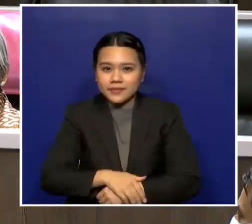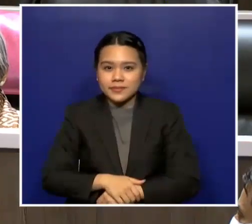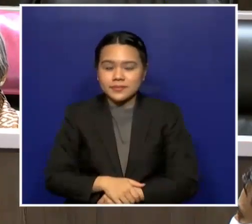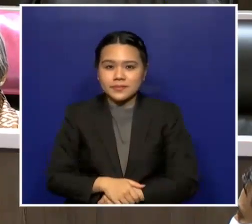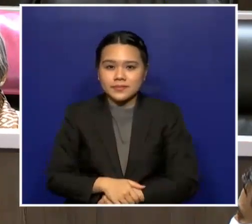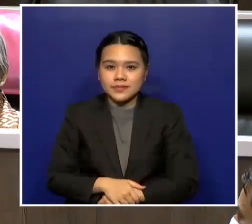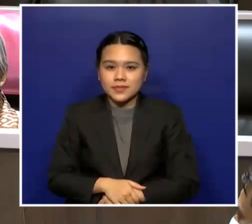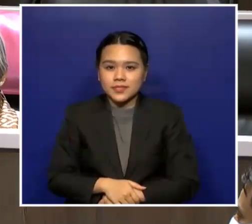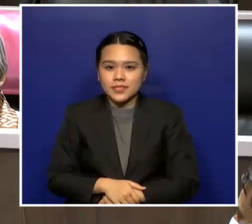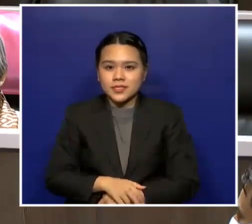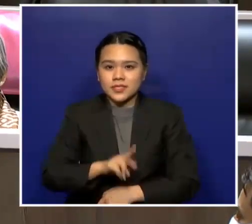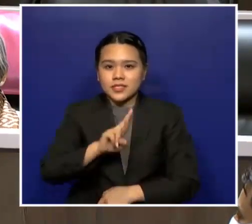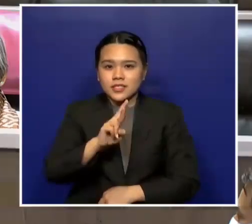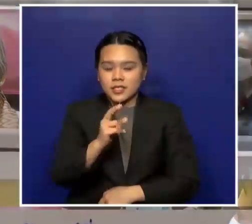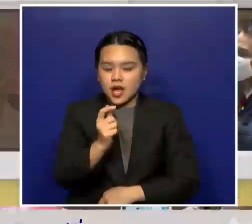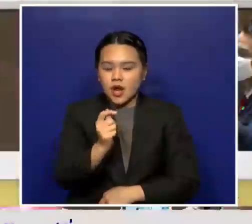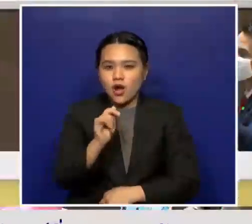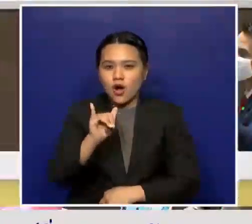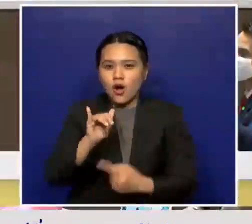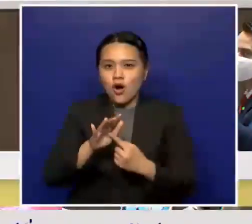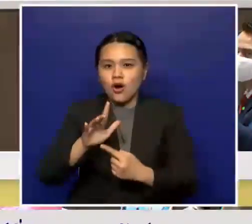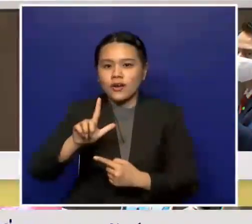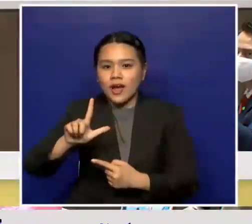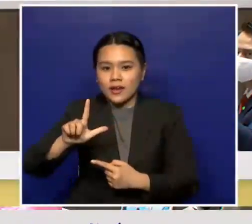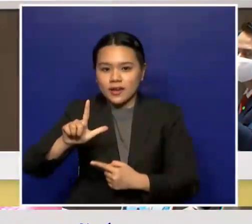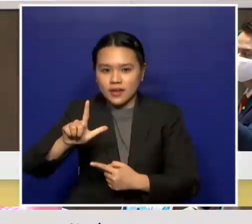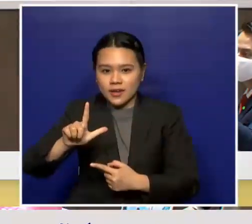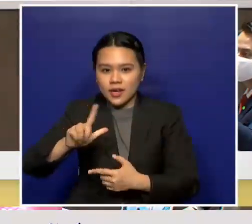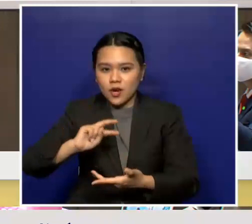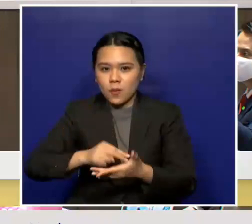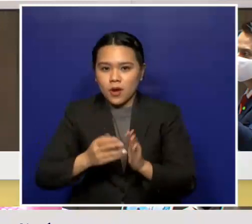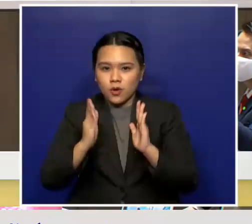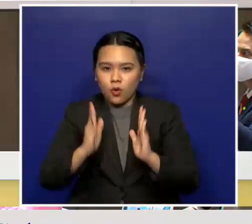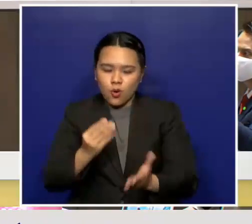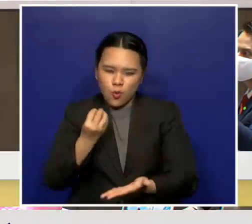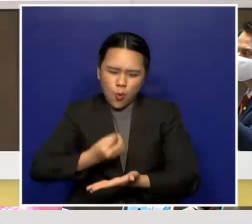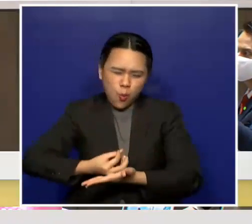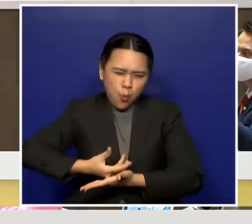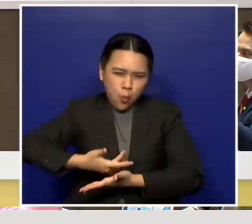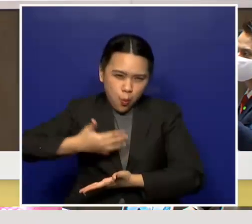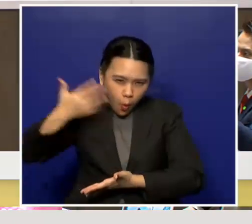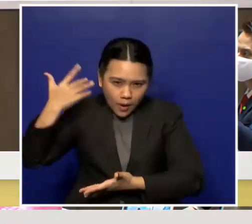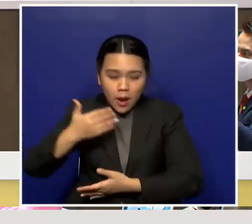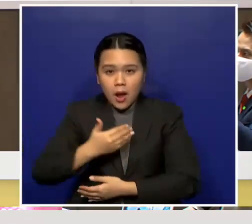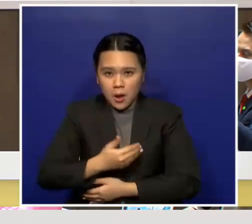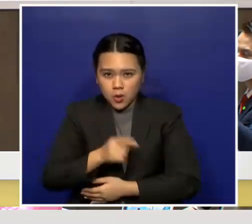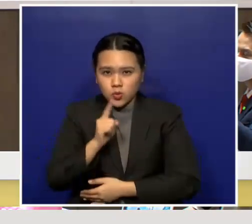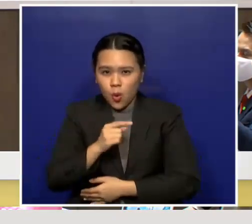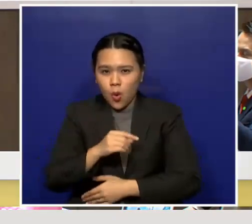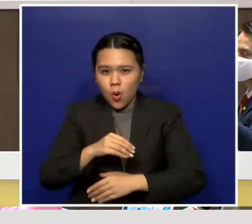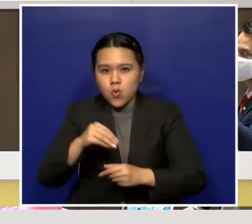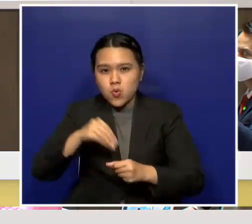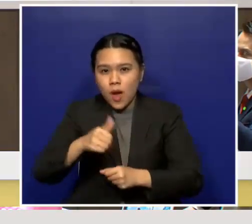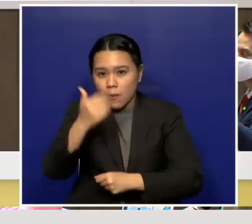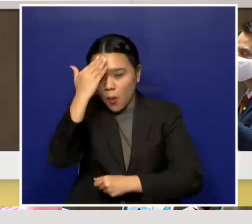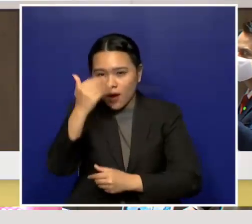The Royal Residence นะครับเป็นหมู่บ้านที่ระดับอัครมหาเศรษฐีก็ไปอยู่ด้วยเพราะหลังหนึ่งราคา 2-300 ล้านอย่างต่